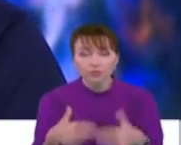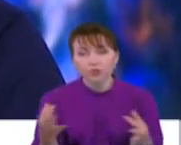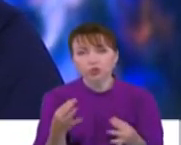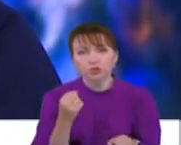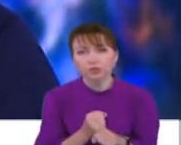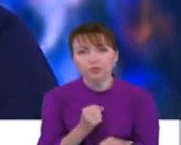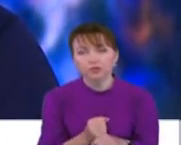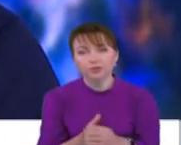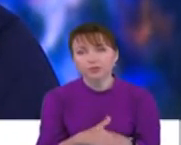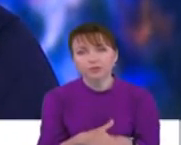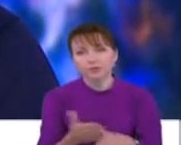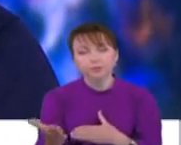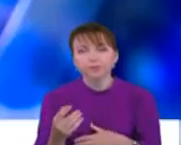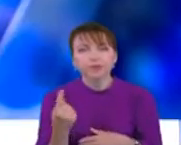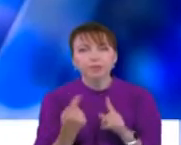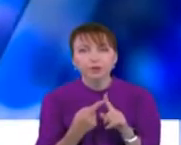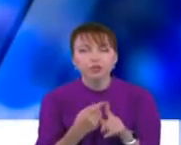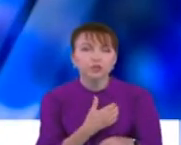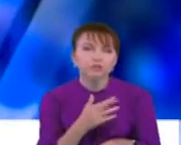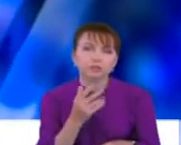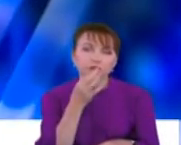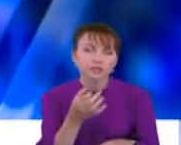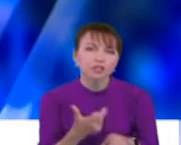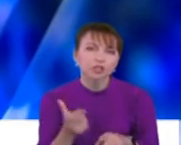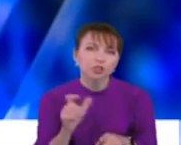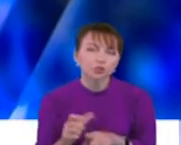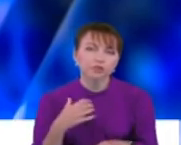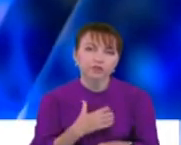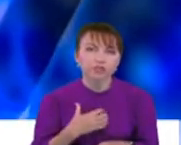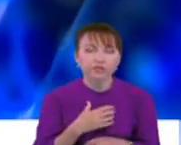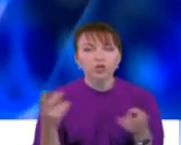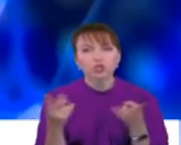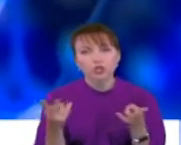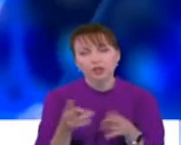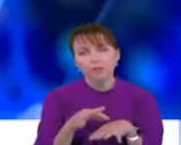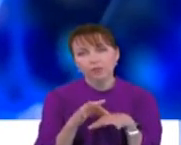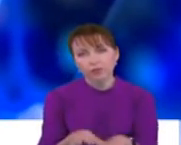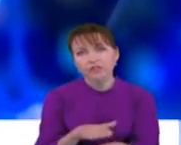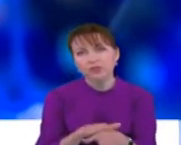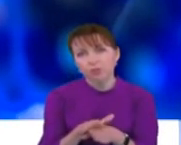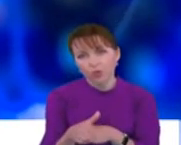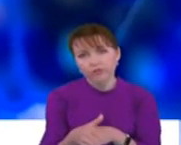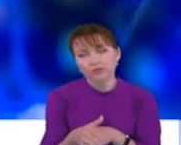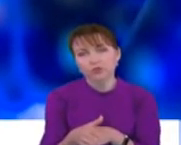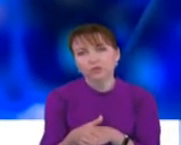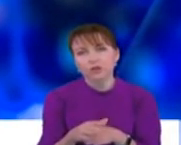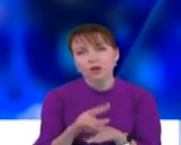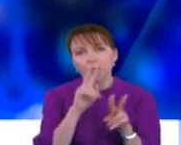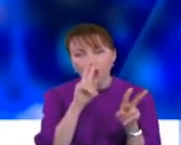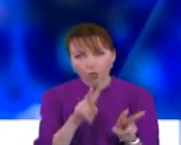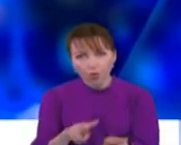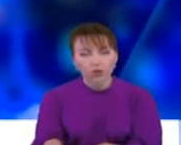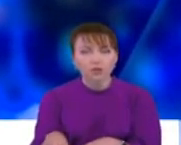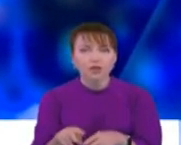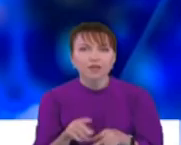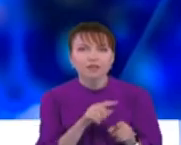само. Ну, перше, я хотів би сказати, що дуже важливо, що треба провести повністю огляд сектору